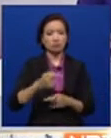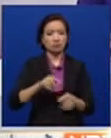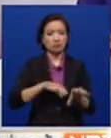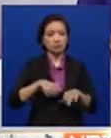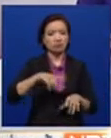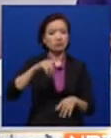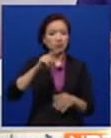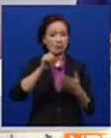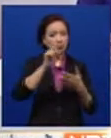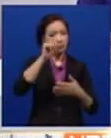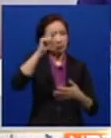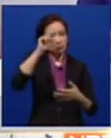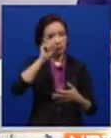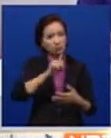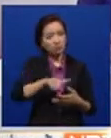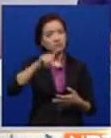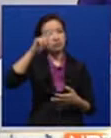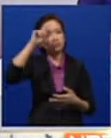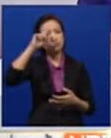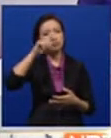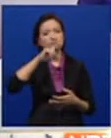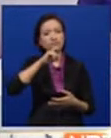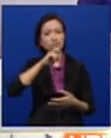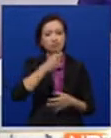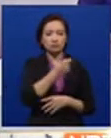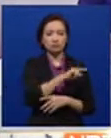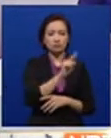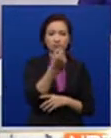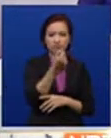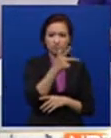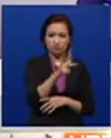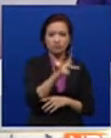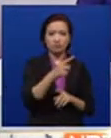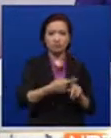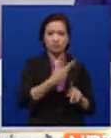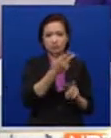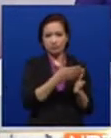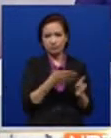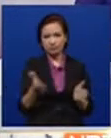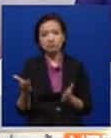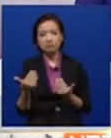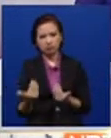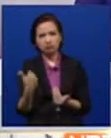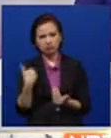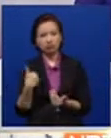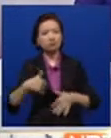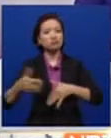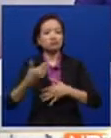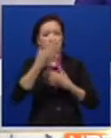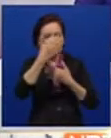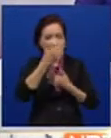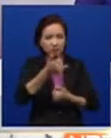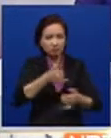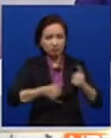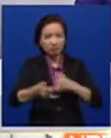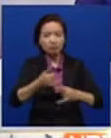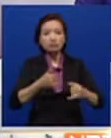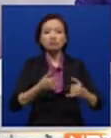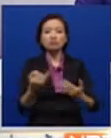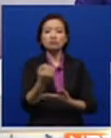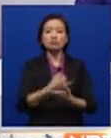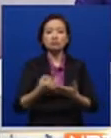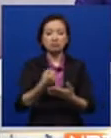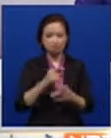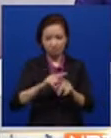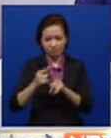คะแล้วก็วันอาทิตย์ด้วยตั้งแต่วันที่13มีนาคมที่ผ่านมานะคะซึ่งตอนนี้ก็มีประชาชนให้ความสนใจในโซนศิลปะร่วมสมัยกันอย่